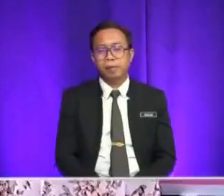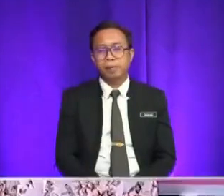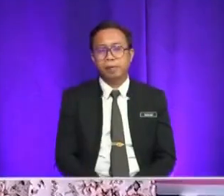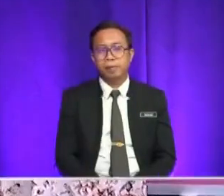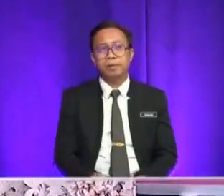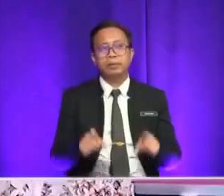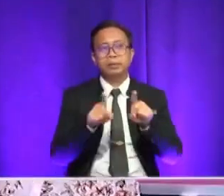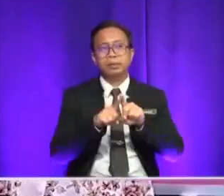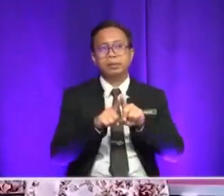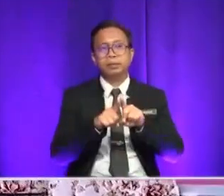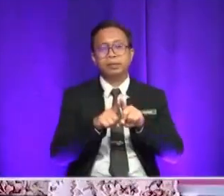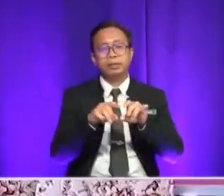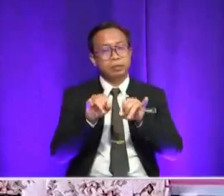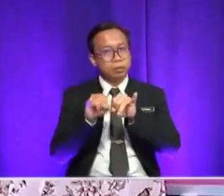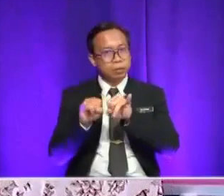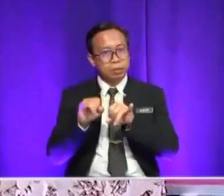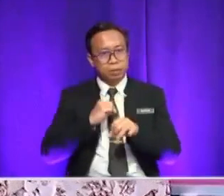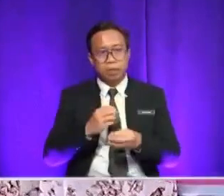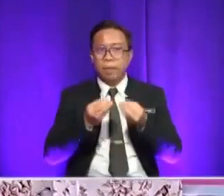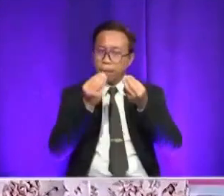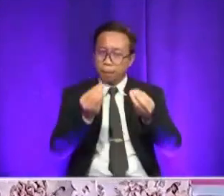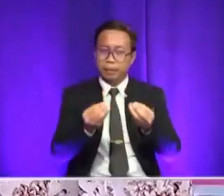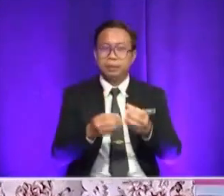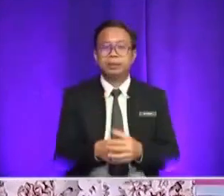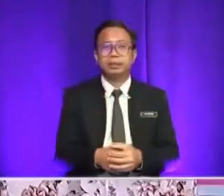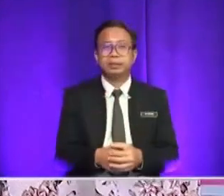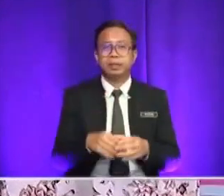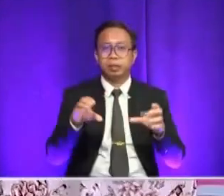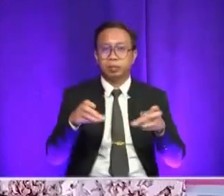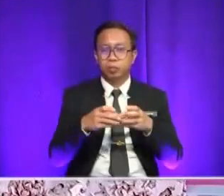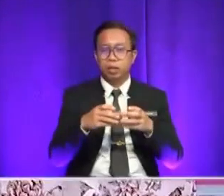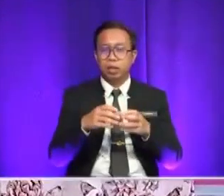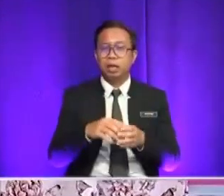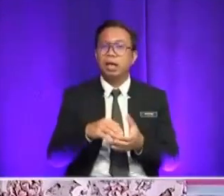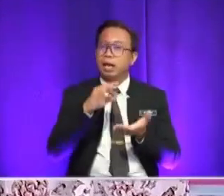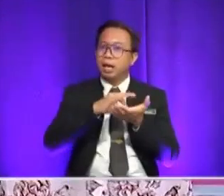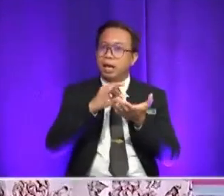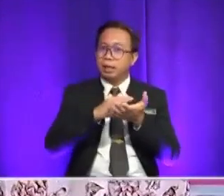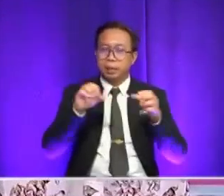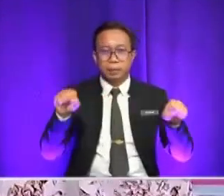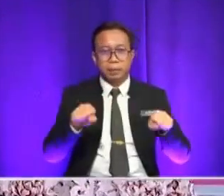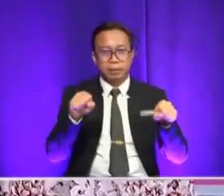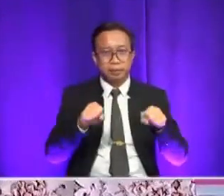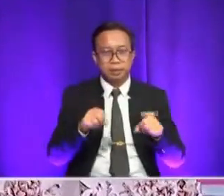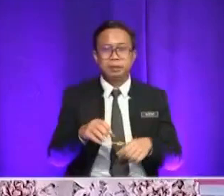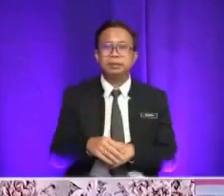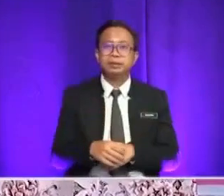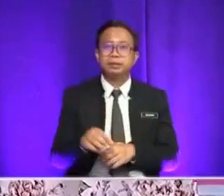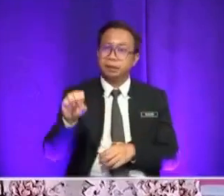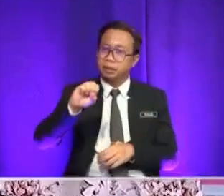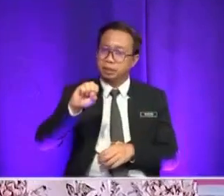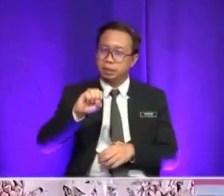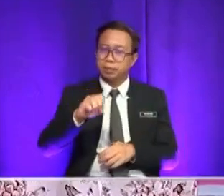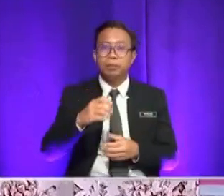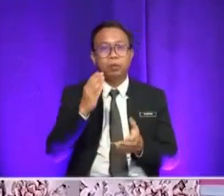Dia sama juga macam contohlah saya bagi perumpamaan Okey. kita nak buat ayam masak kicap. Sedap kan? Okey, kita kena potong